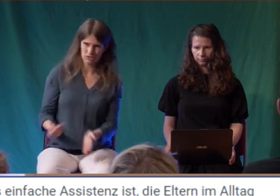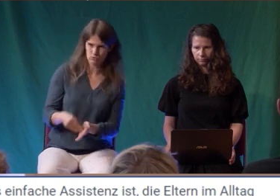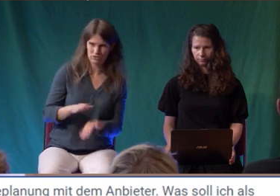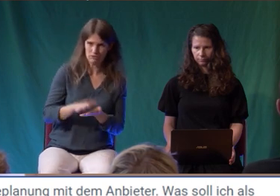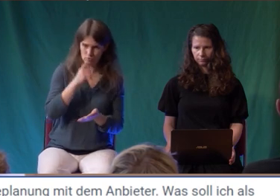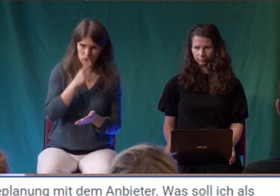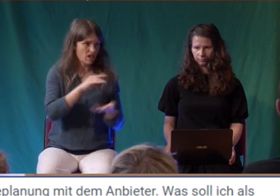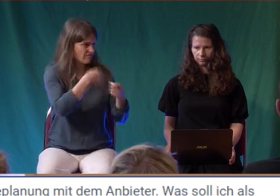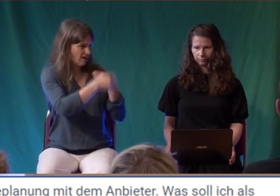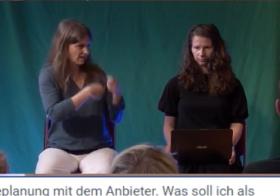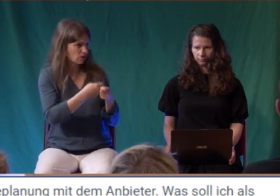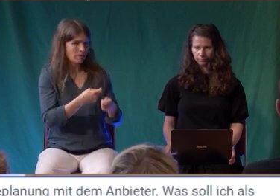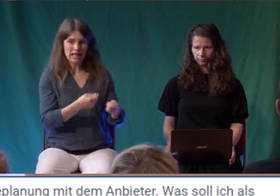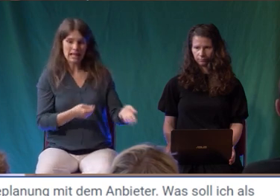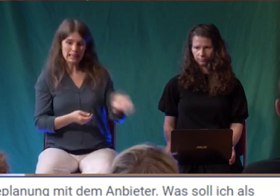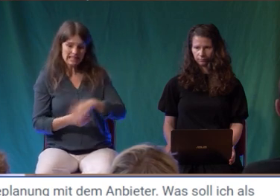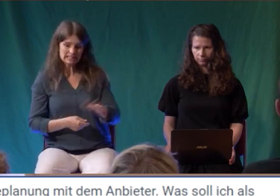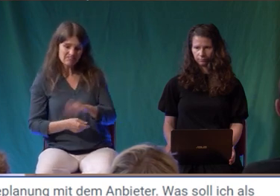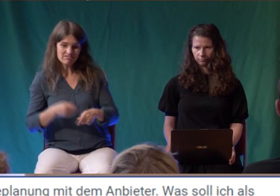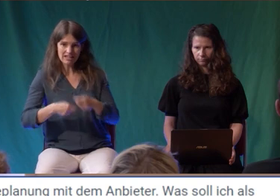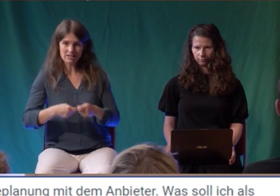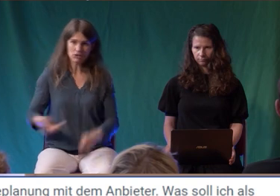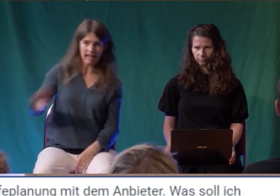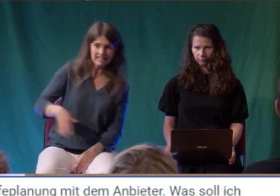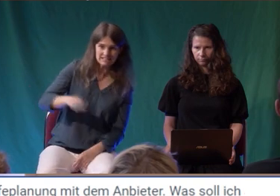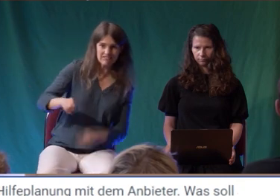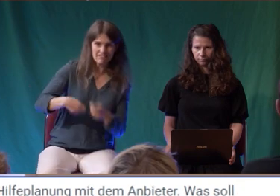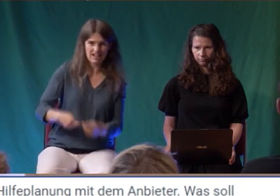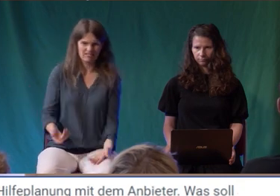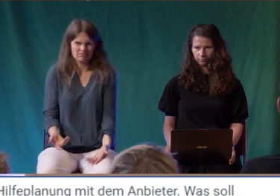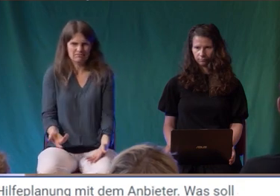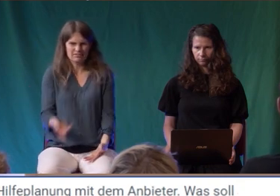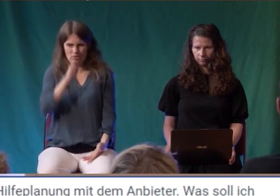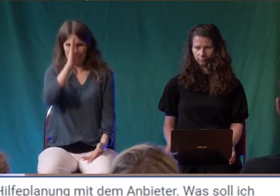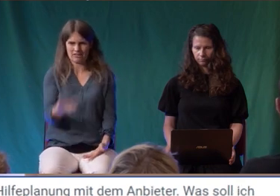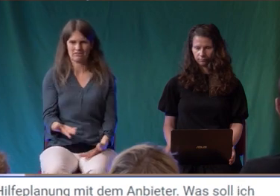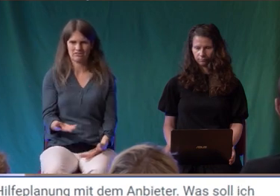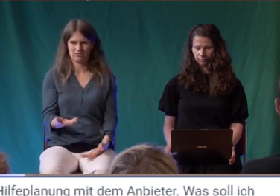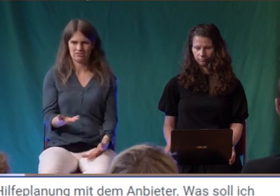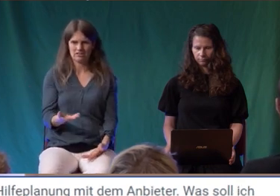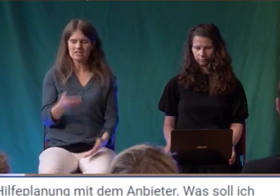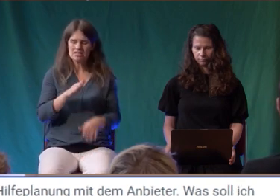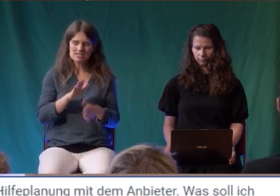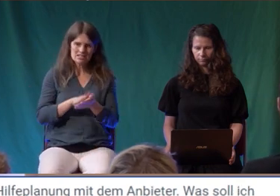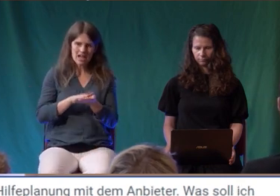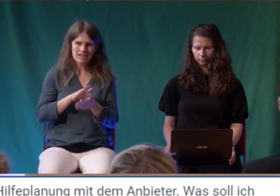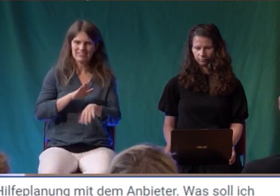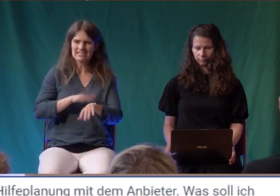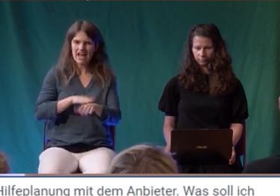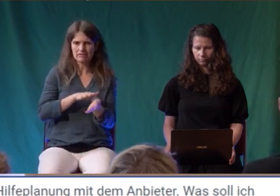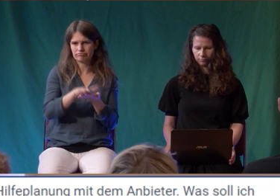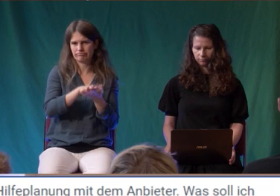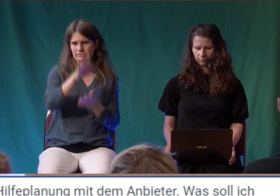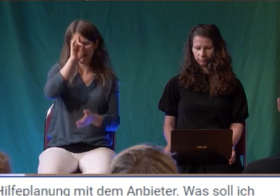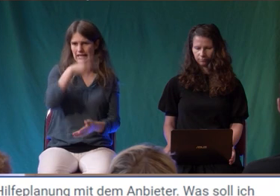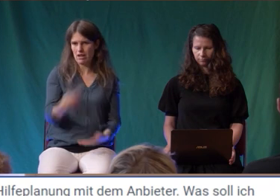ob ich links oder rechts rumwickle also es ist Unsinn wir könnten viel Zeit viel Personal viel mehr